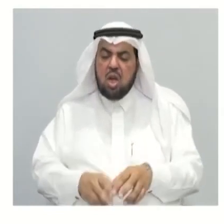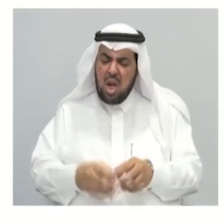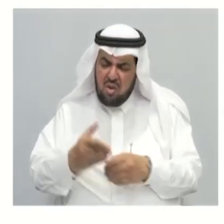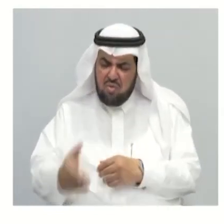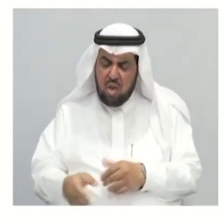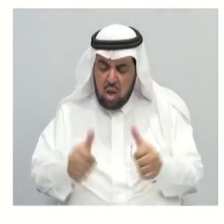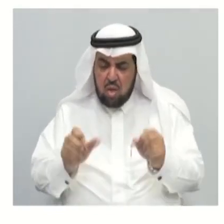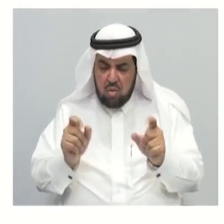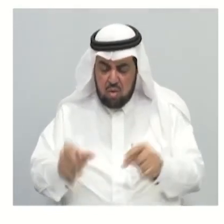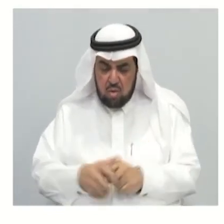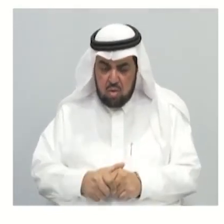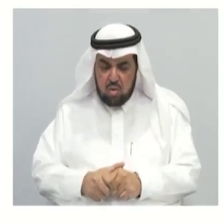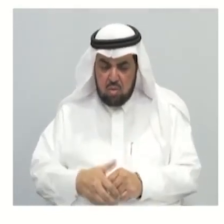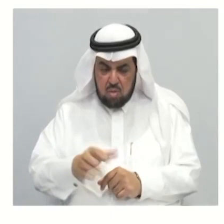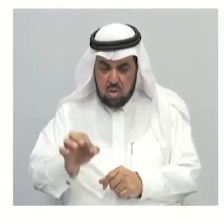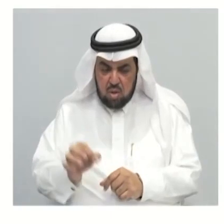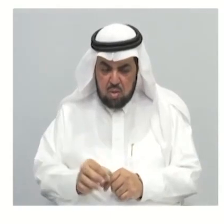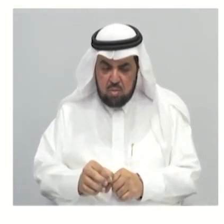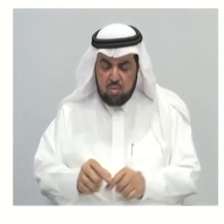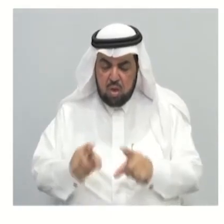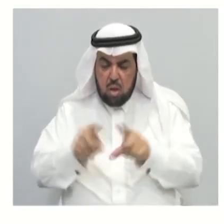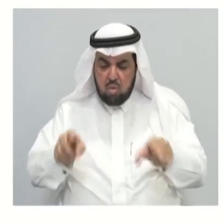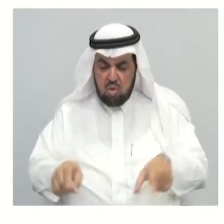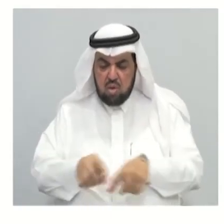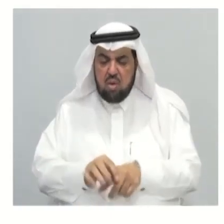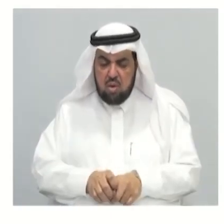الافتراضي ثم اخذنا الشكل